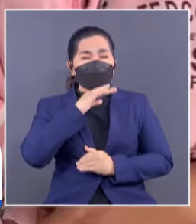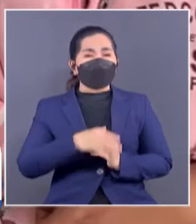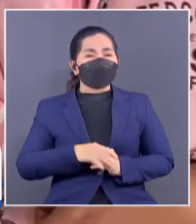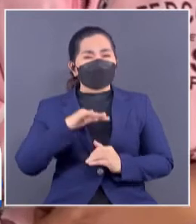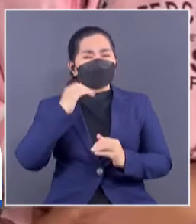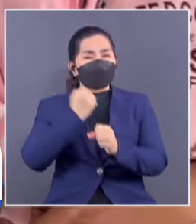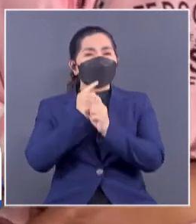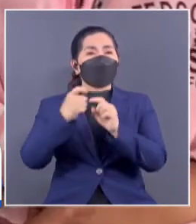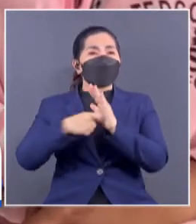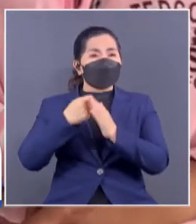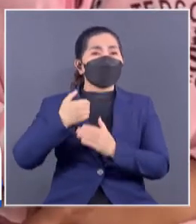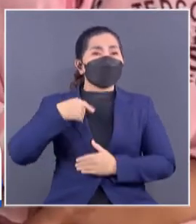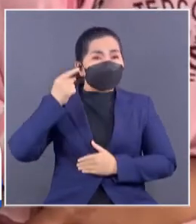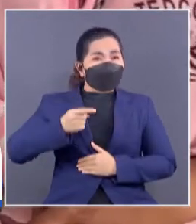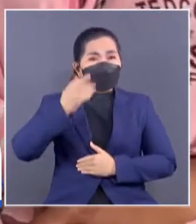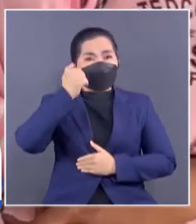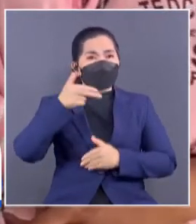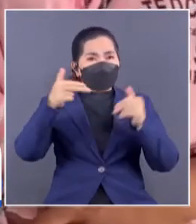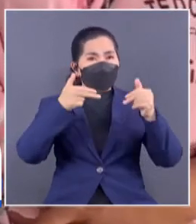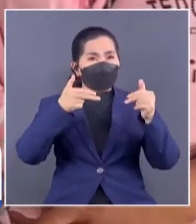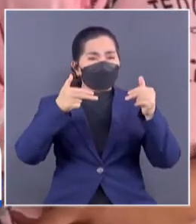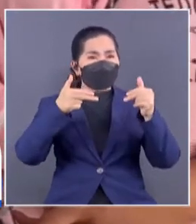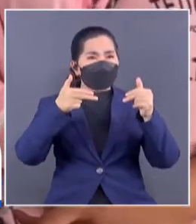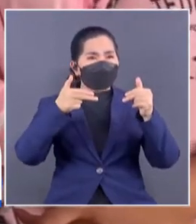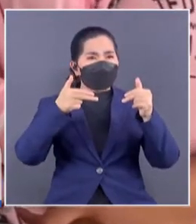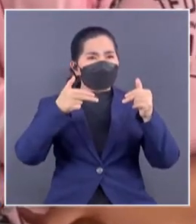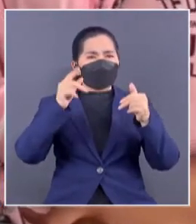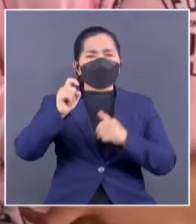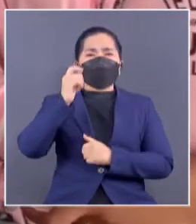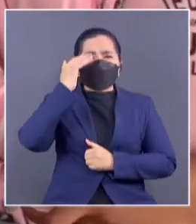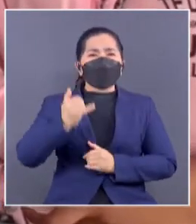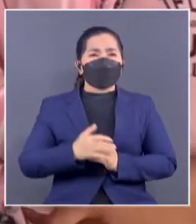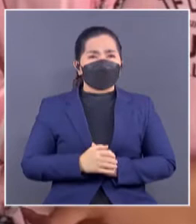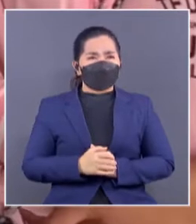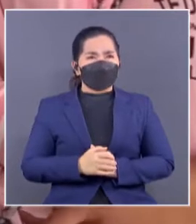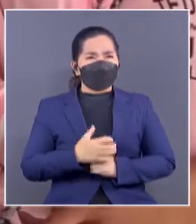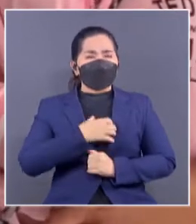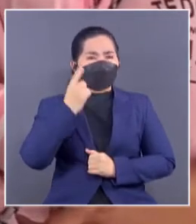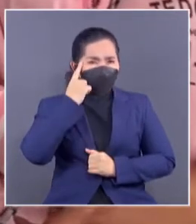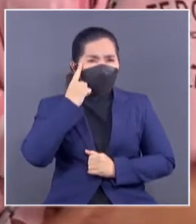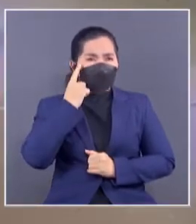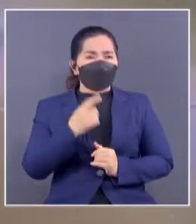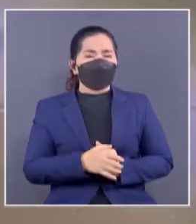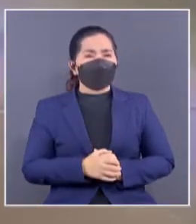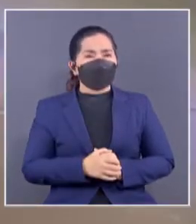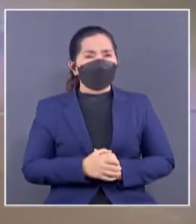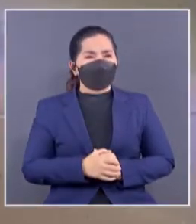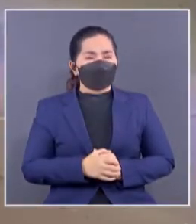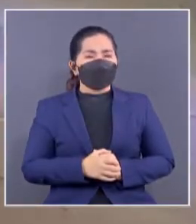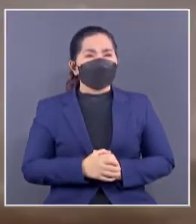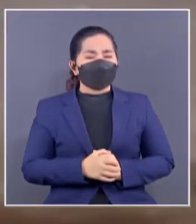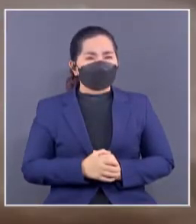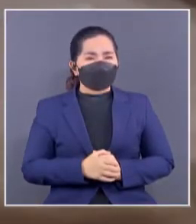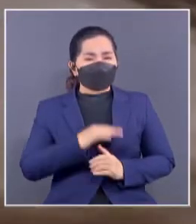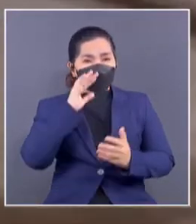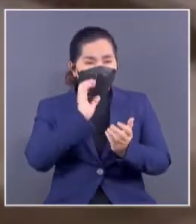จริงๆทำไมกล้องวงจรปิดถึงพังแค่นั้นแหละครับ ทางผู้กำกับการ